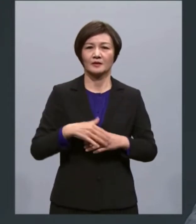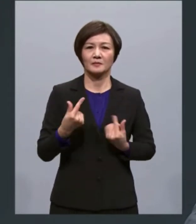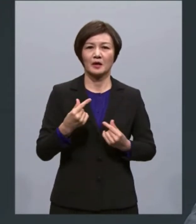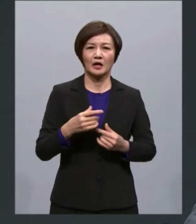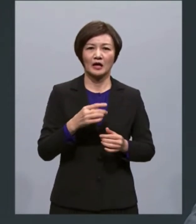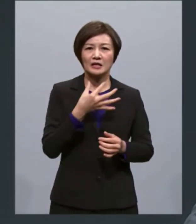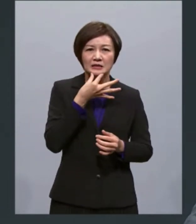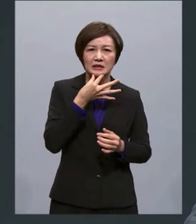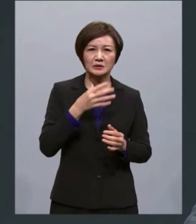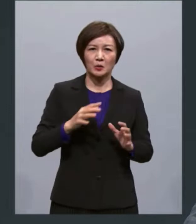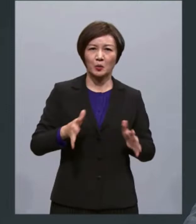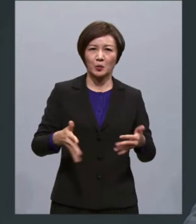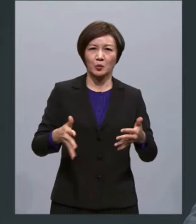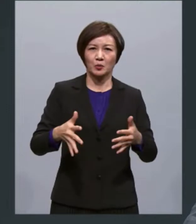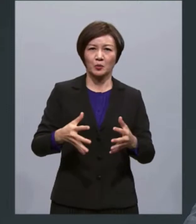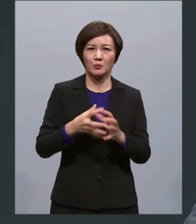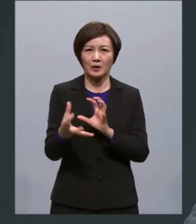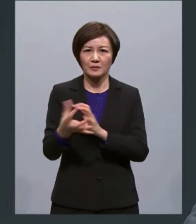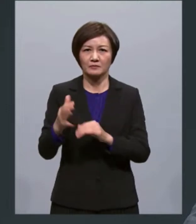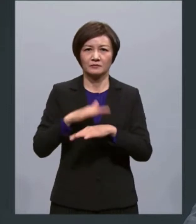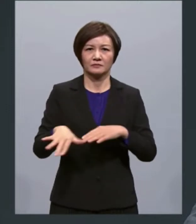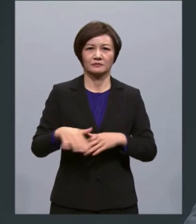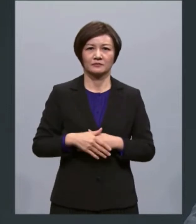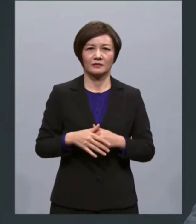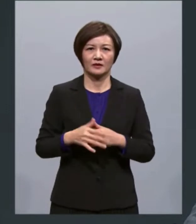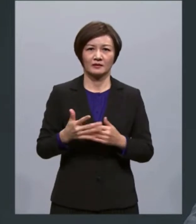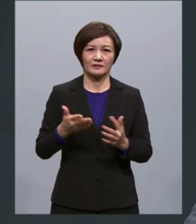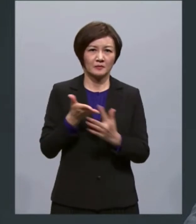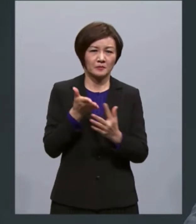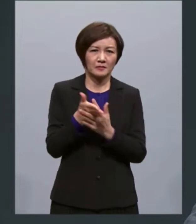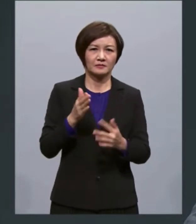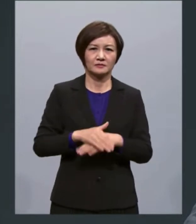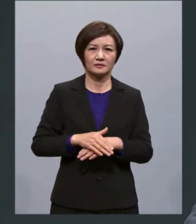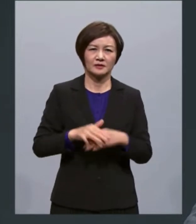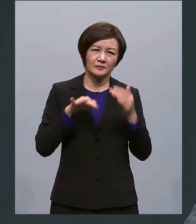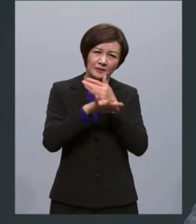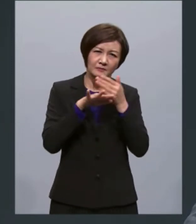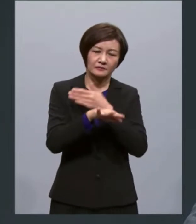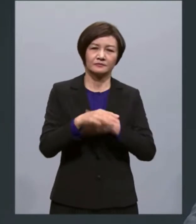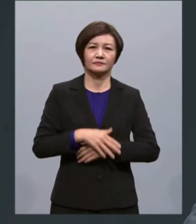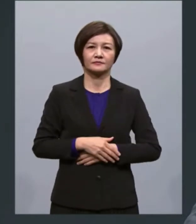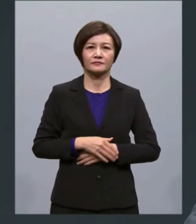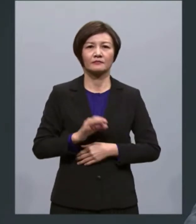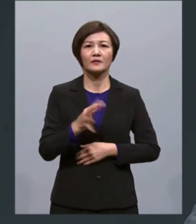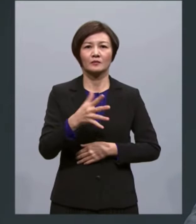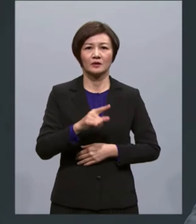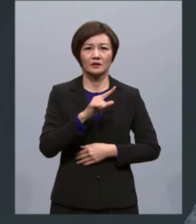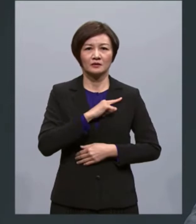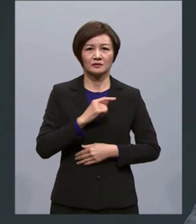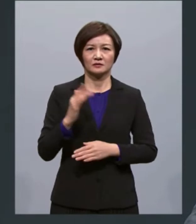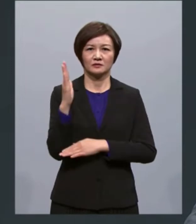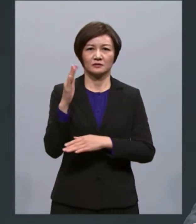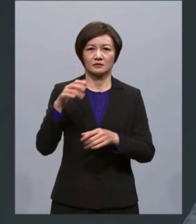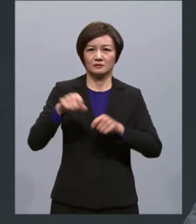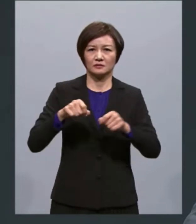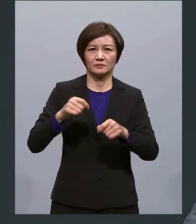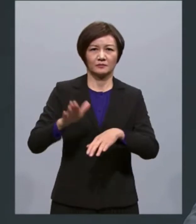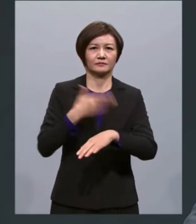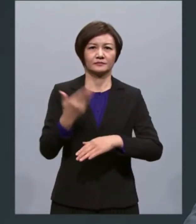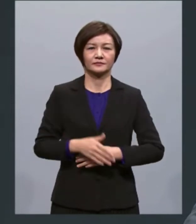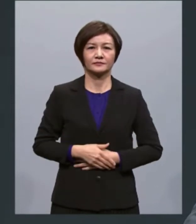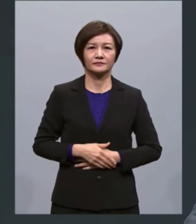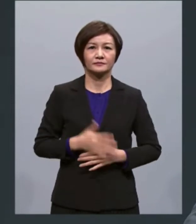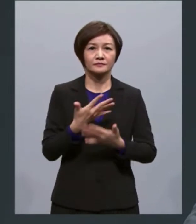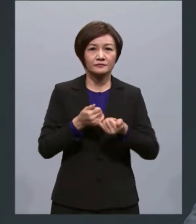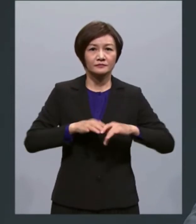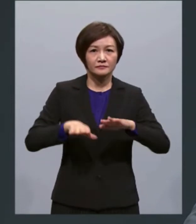干，党政黑手进入媒体，抹黑抹红政敌，只是为了掩盖自己的执政不力。民